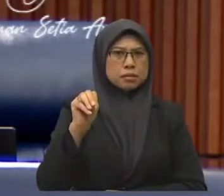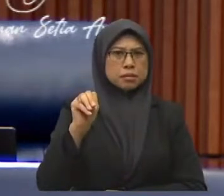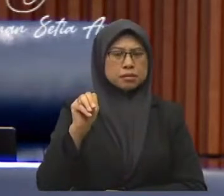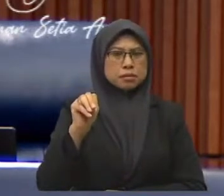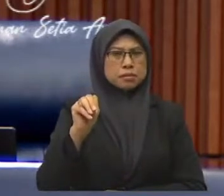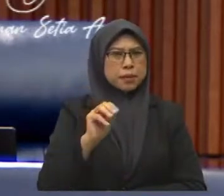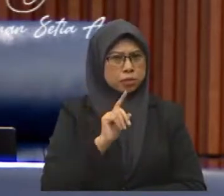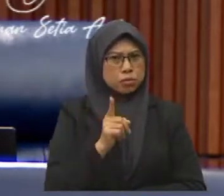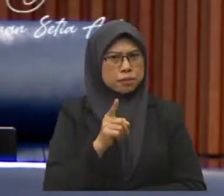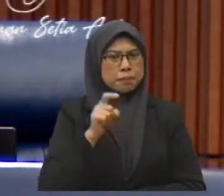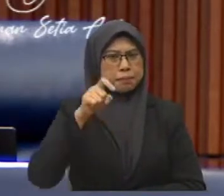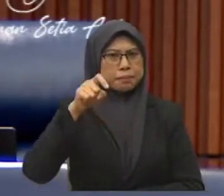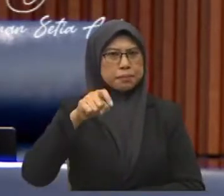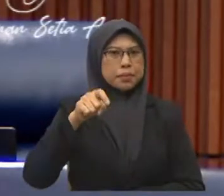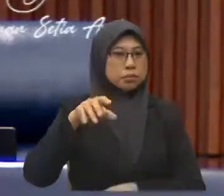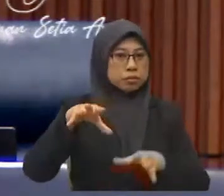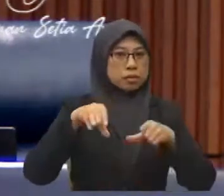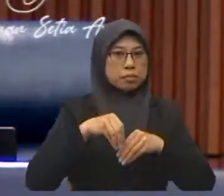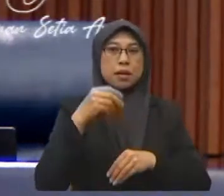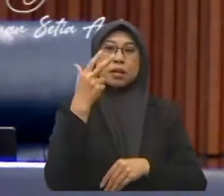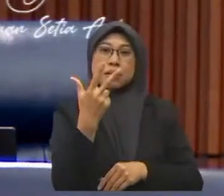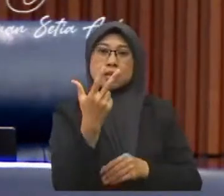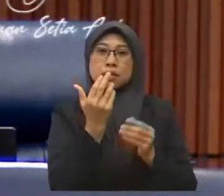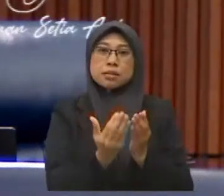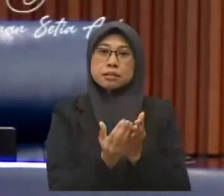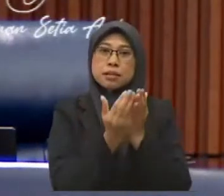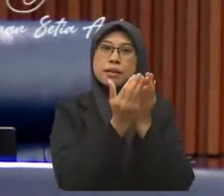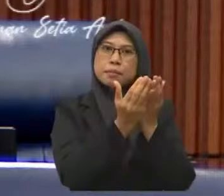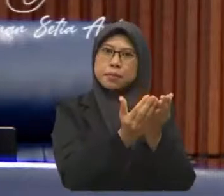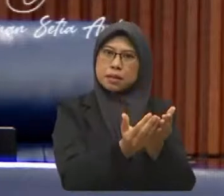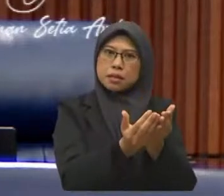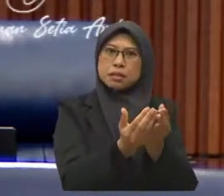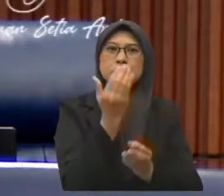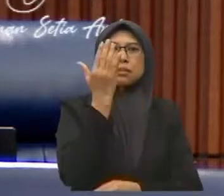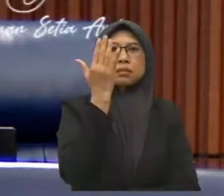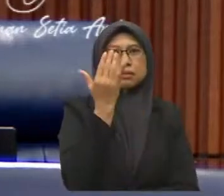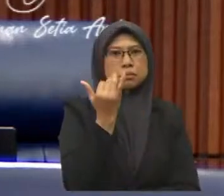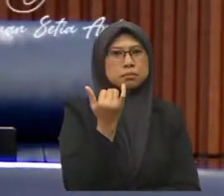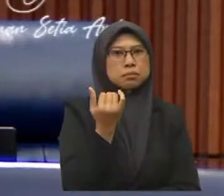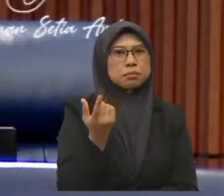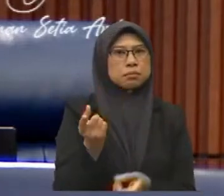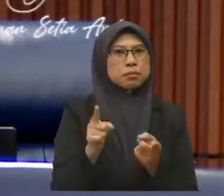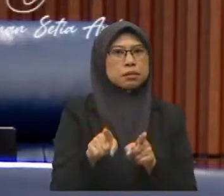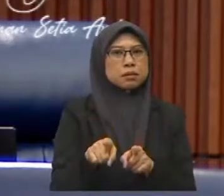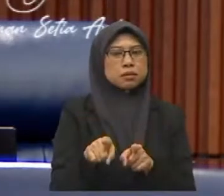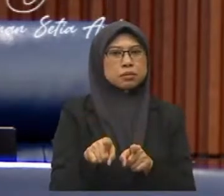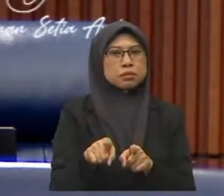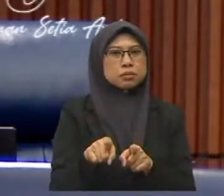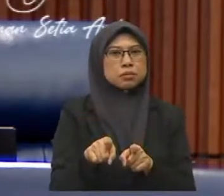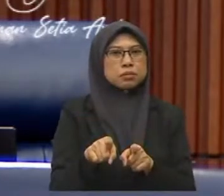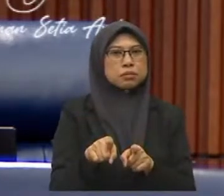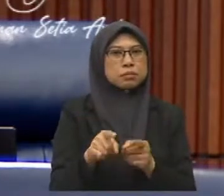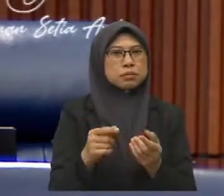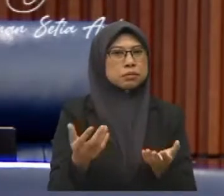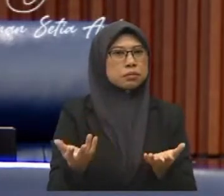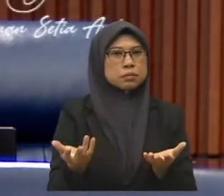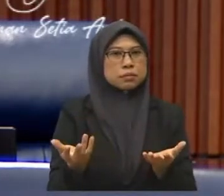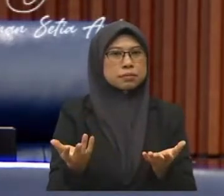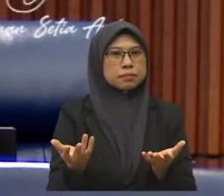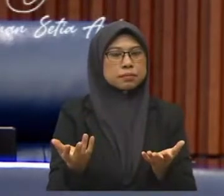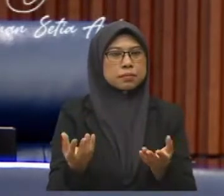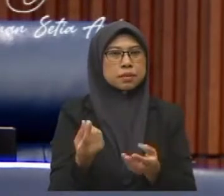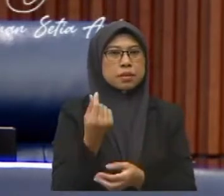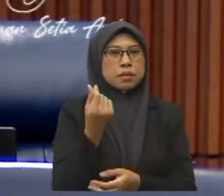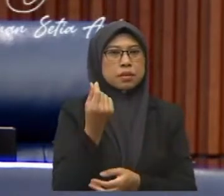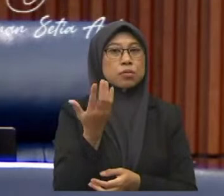menerima sekurang-kurangnya 3 buah kapal. Mengapa perkara ini terjadi? Di mana sebenarnya